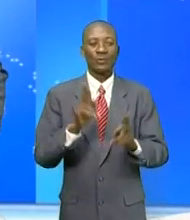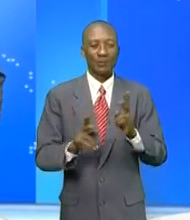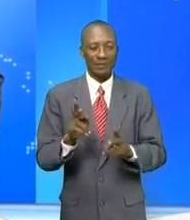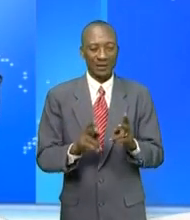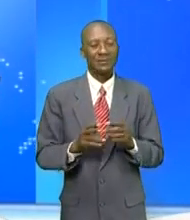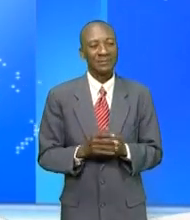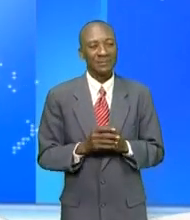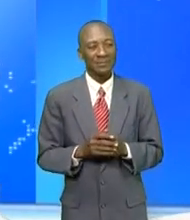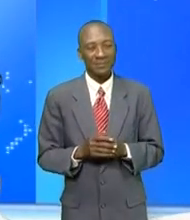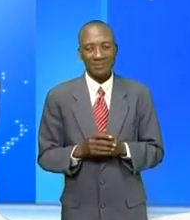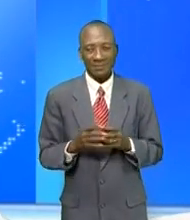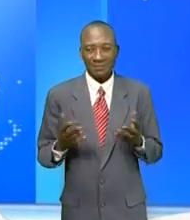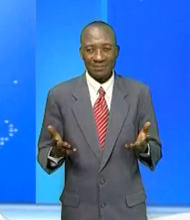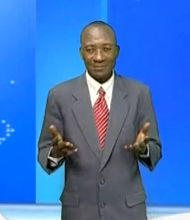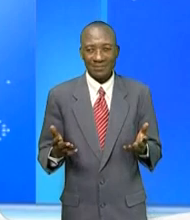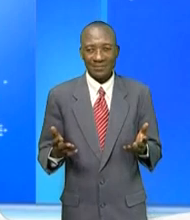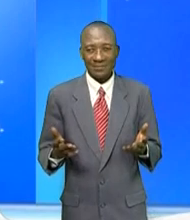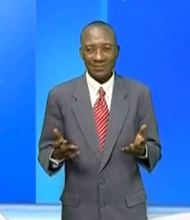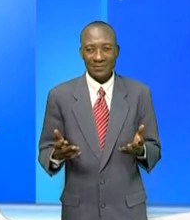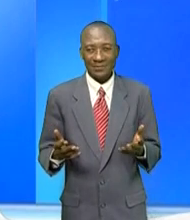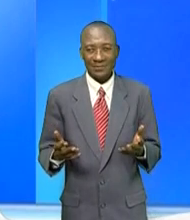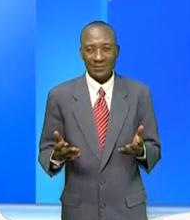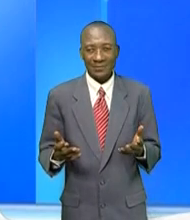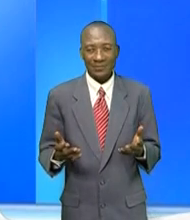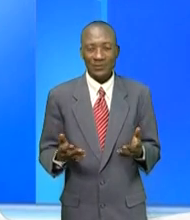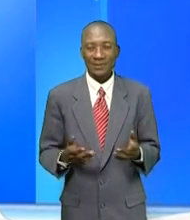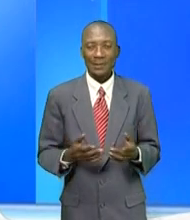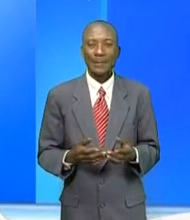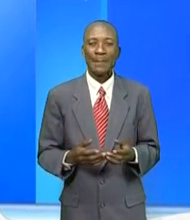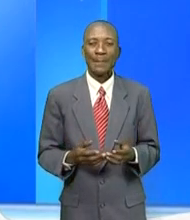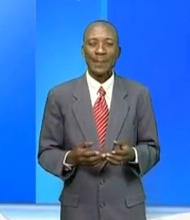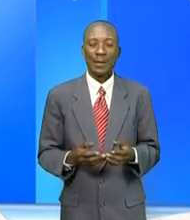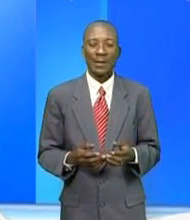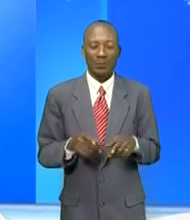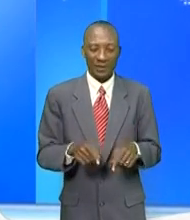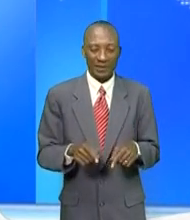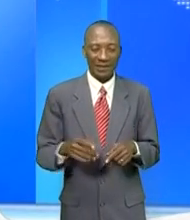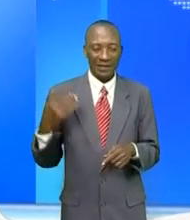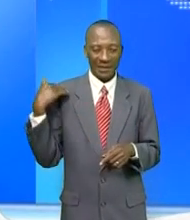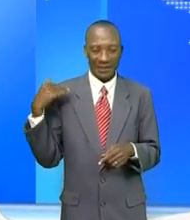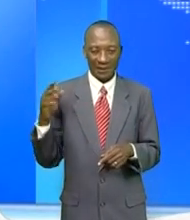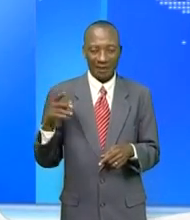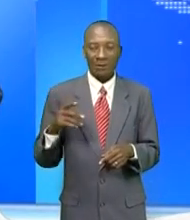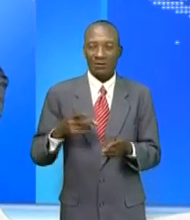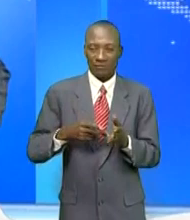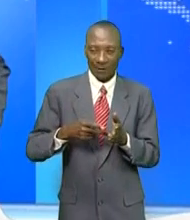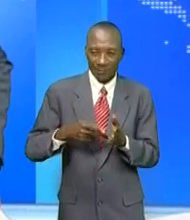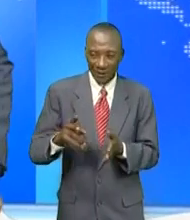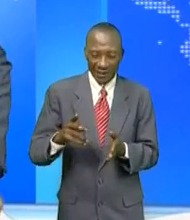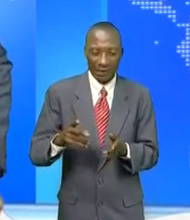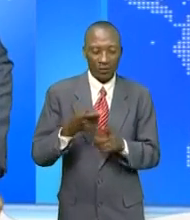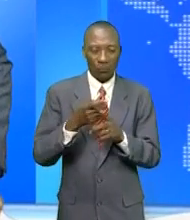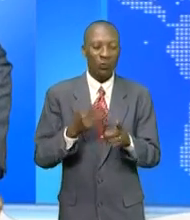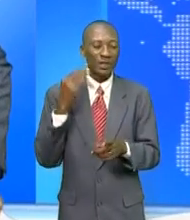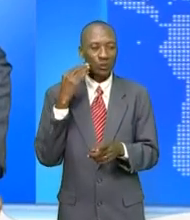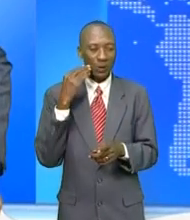des frais de fonctionnement. Autre bonne nouvelle, 20 000 enseignants seront pris en charge par l'État employeur d'ici juin. Annonce faite